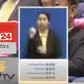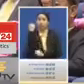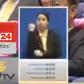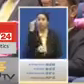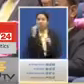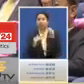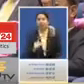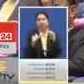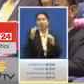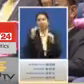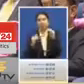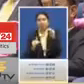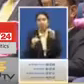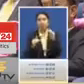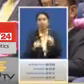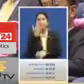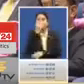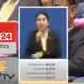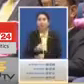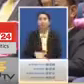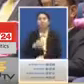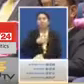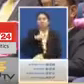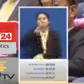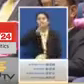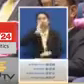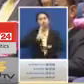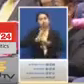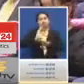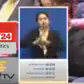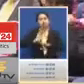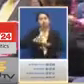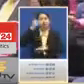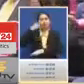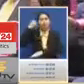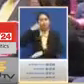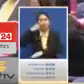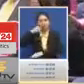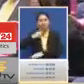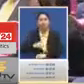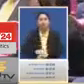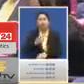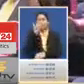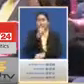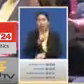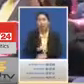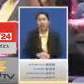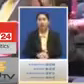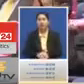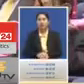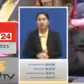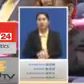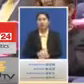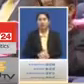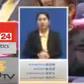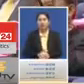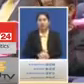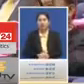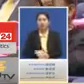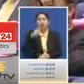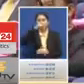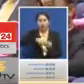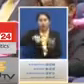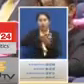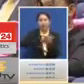แต่อยากพูดอีกครั้งหนึ่งเพื่ออะไรครับตอกย้ำบ่อยเพราะมันไม่ขยายตัวเลยก็ได้ประเทศไท